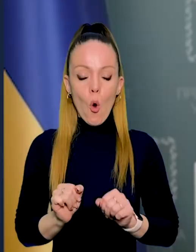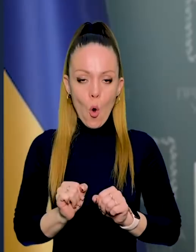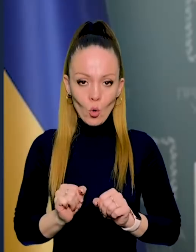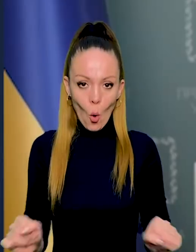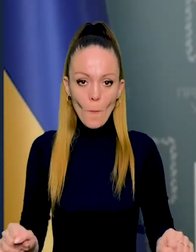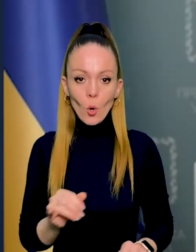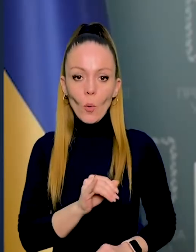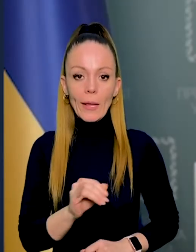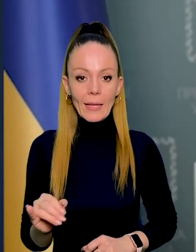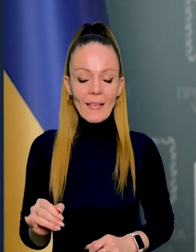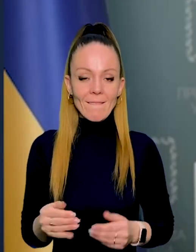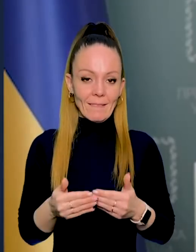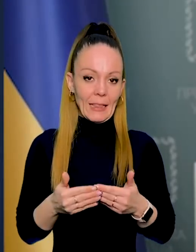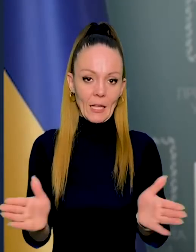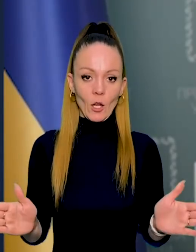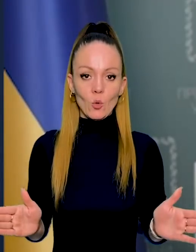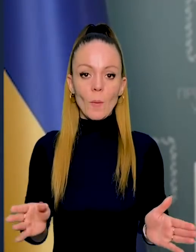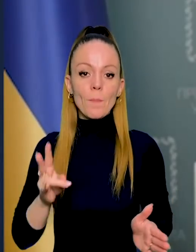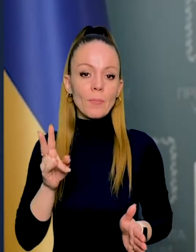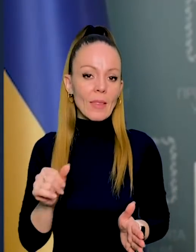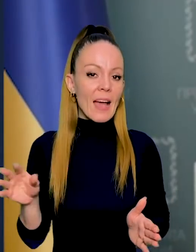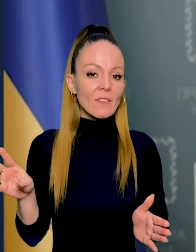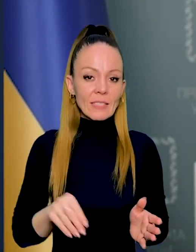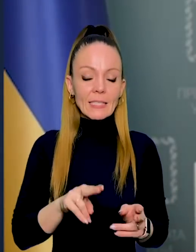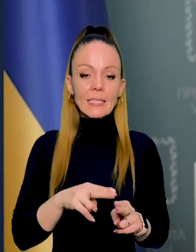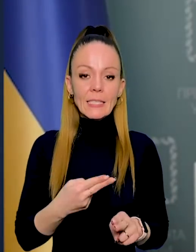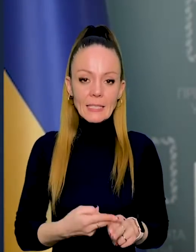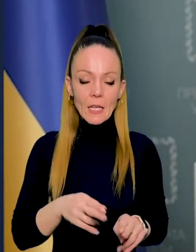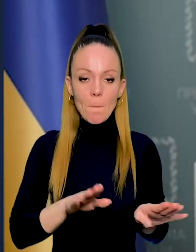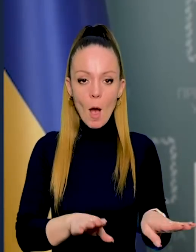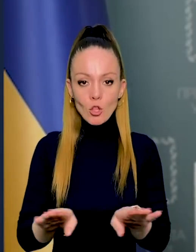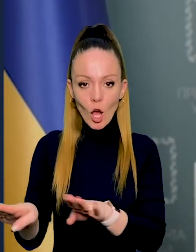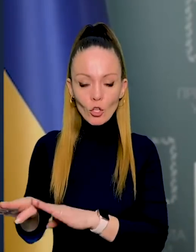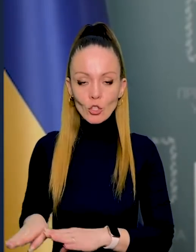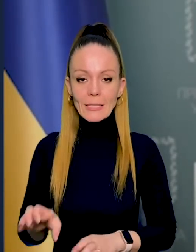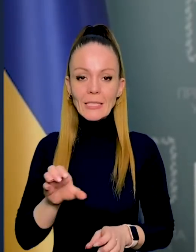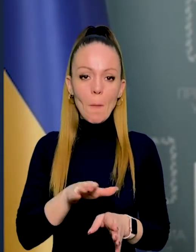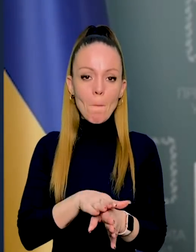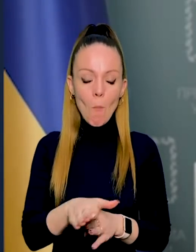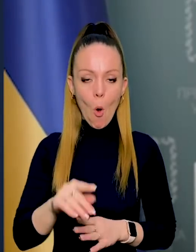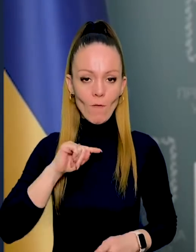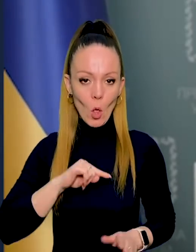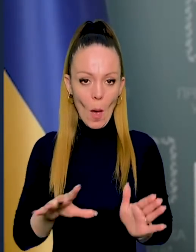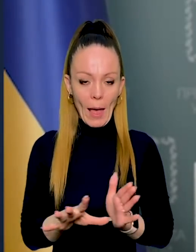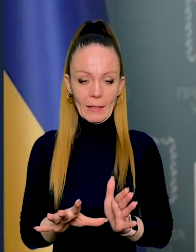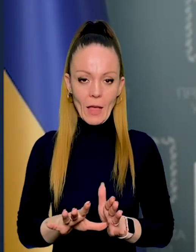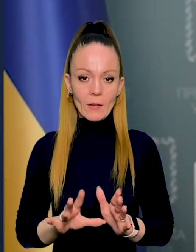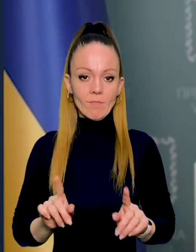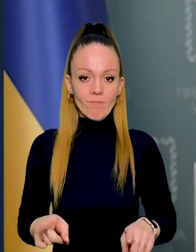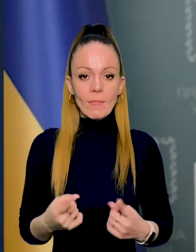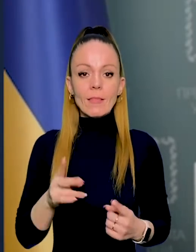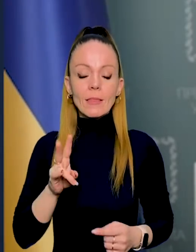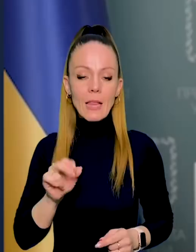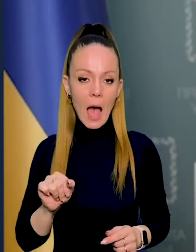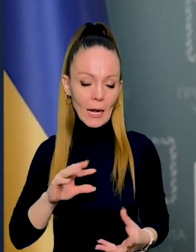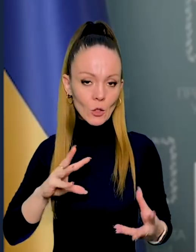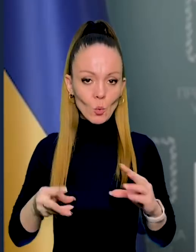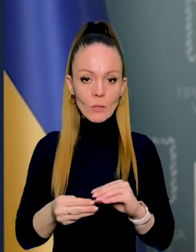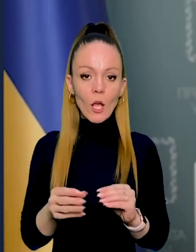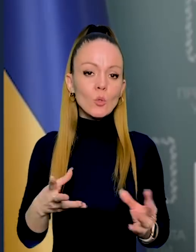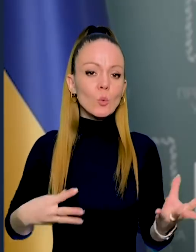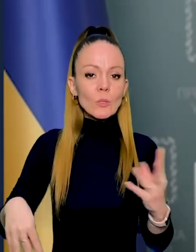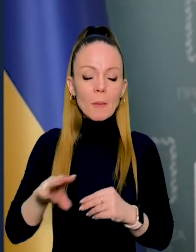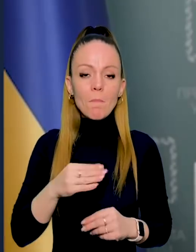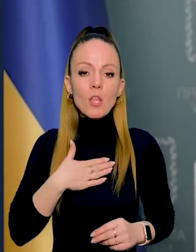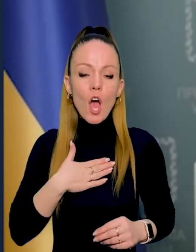можемо. До останнього. Хоробро і відкрито. На всіх цих майданчиках. З повною